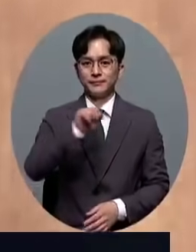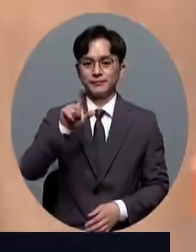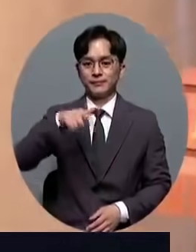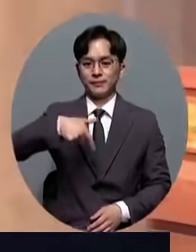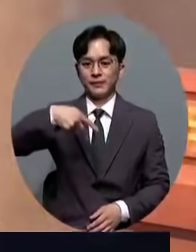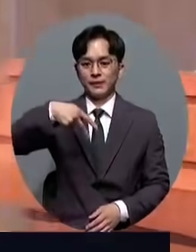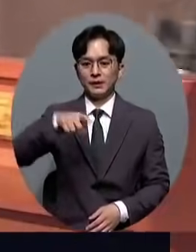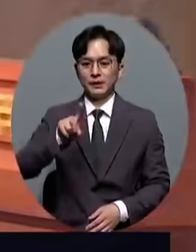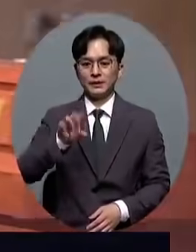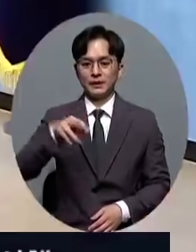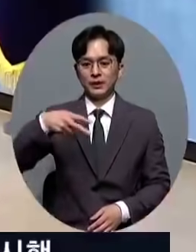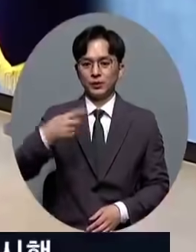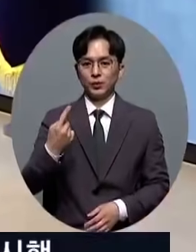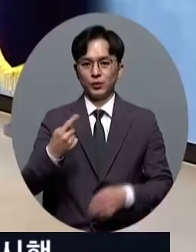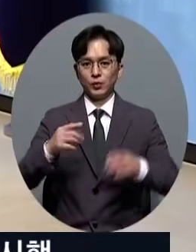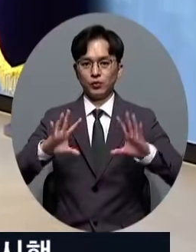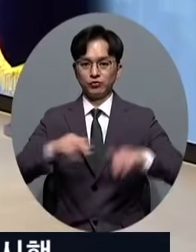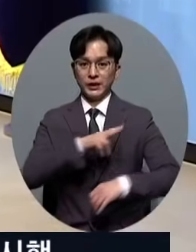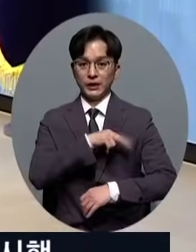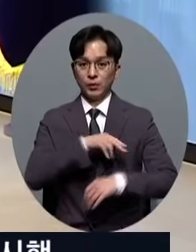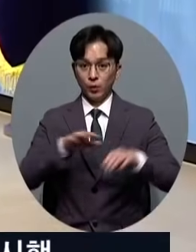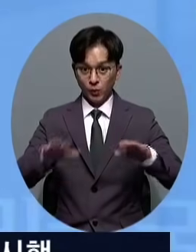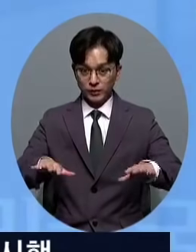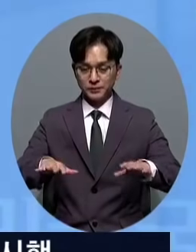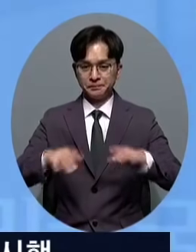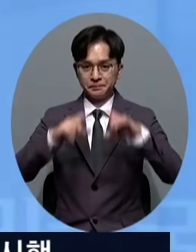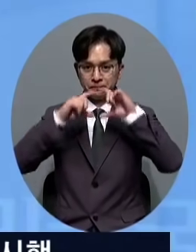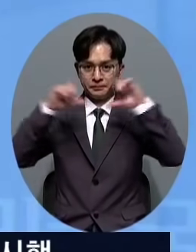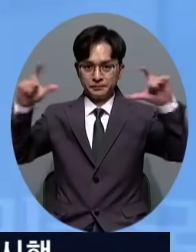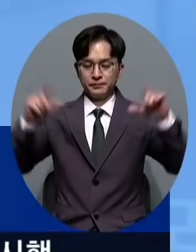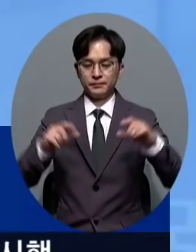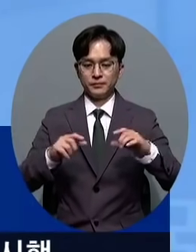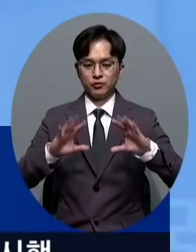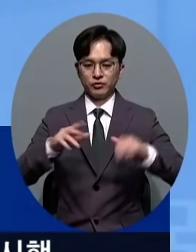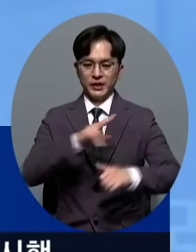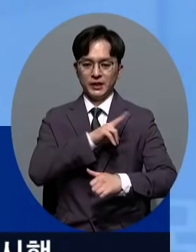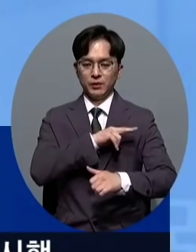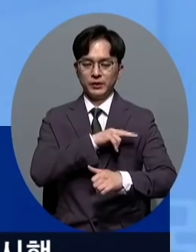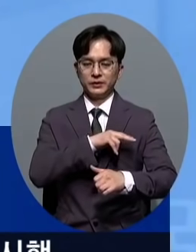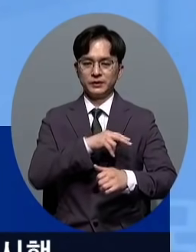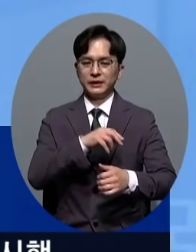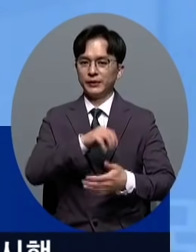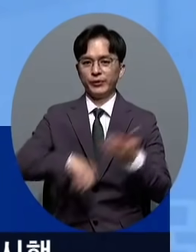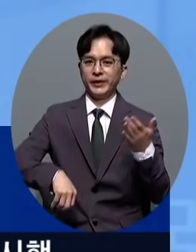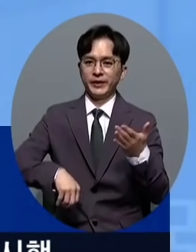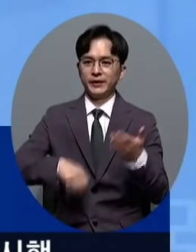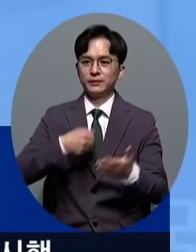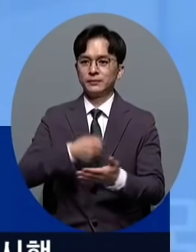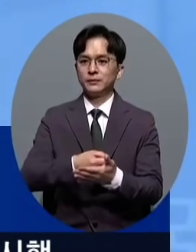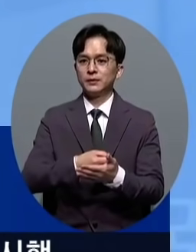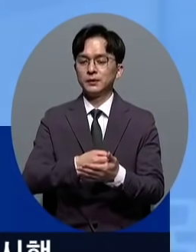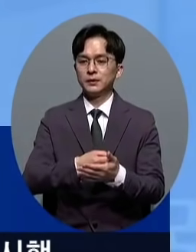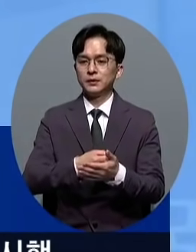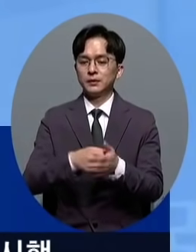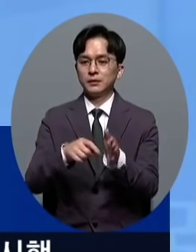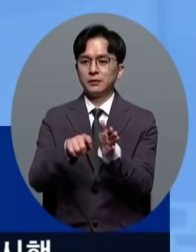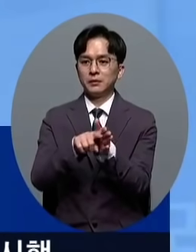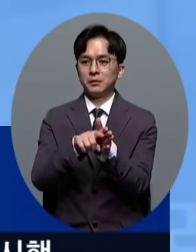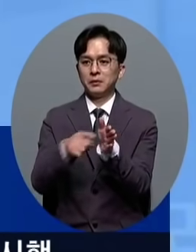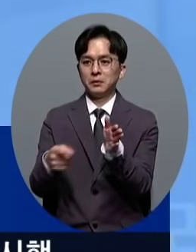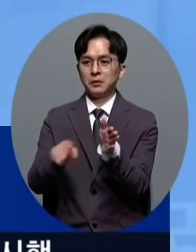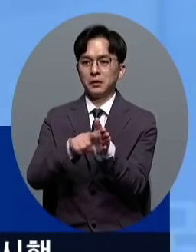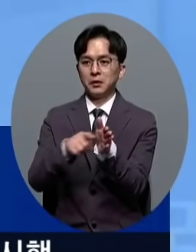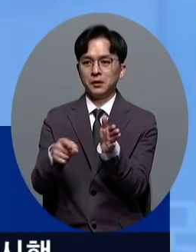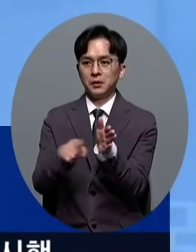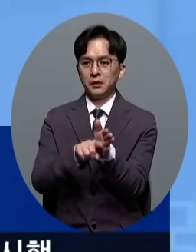곽상도 의원이 의원직 사퇴를 선언했습니다. 불신이 거두어지지 않아서 국회의원으로 더